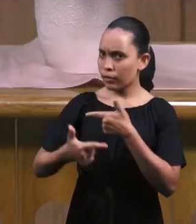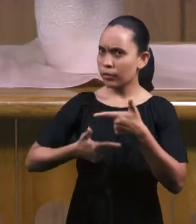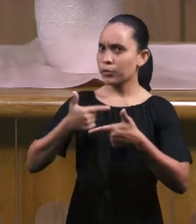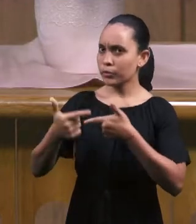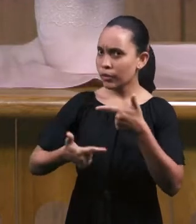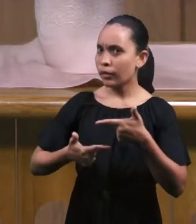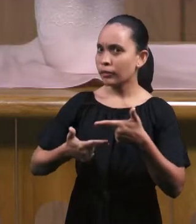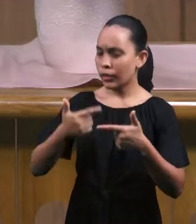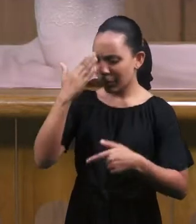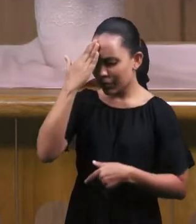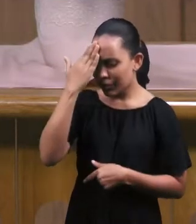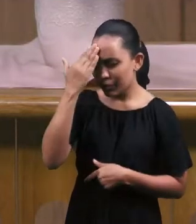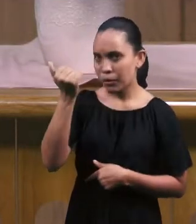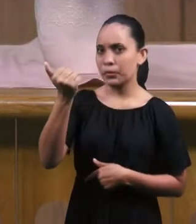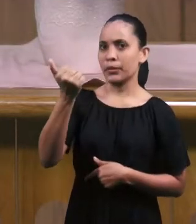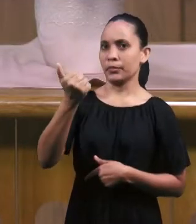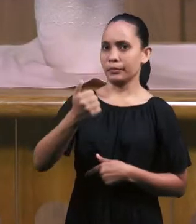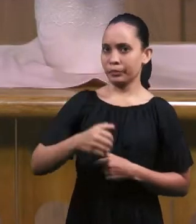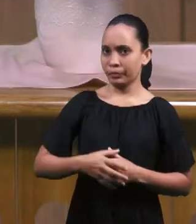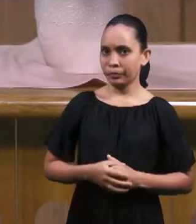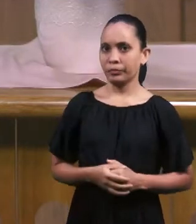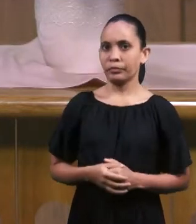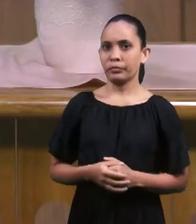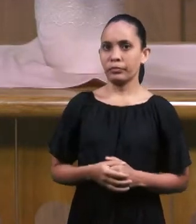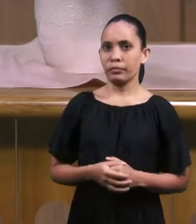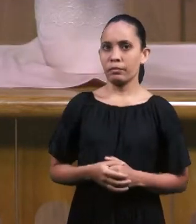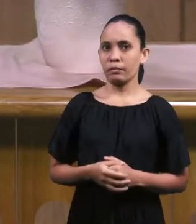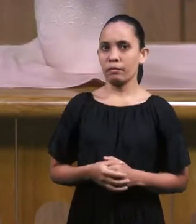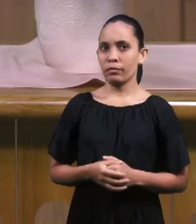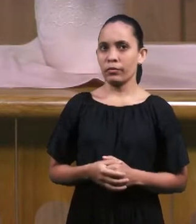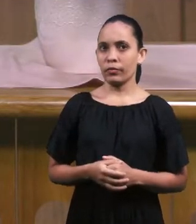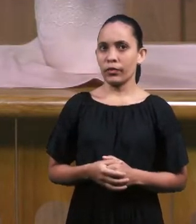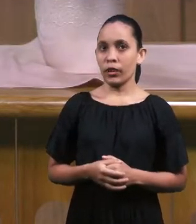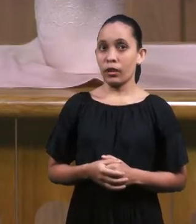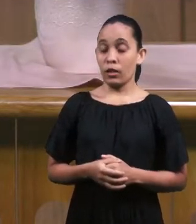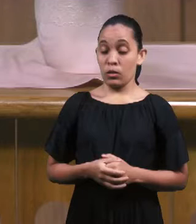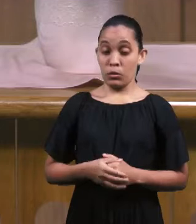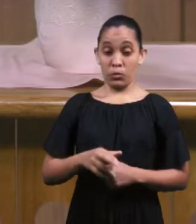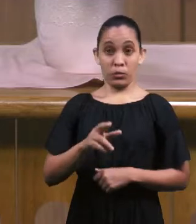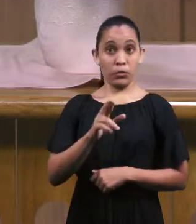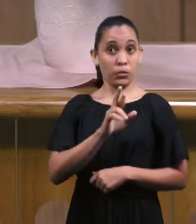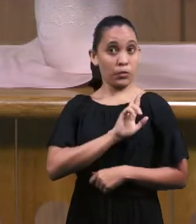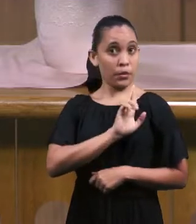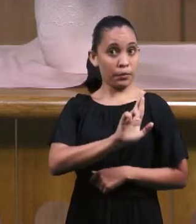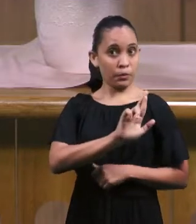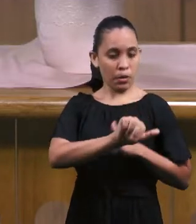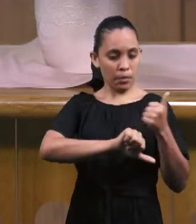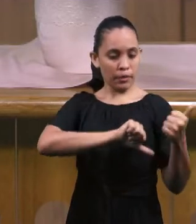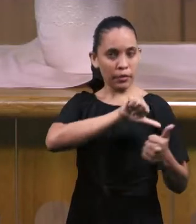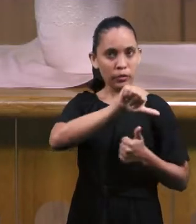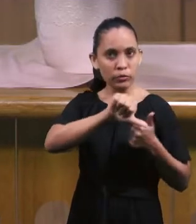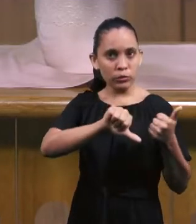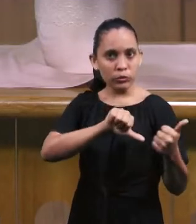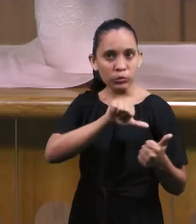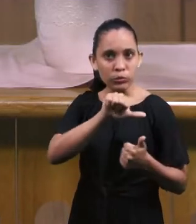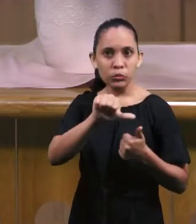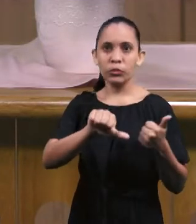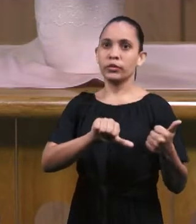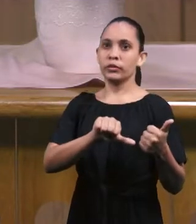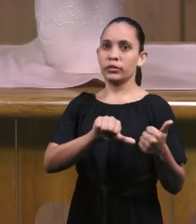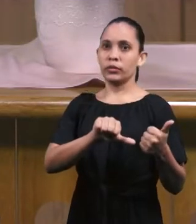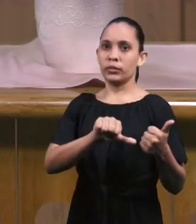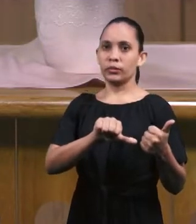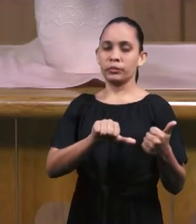une fois. Quand la réforme religieuse arrive, donc les illuministes, nous allons retrouver